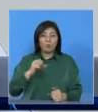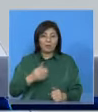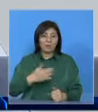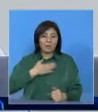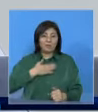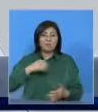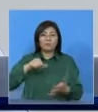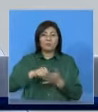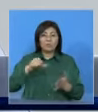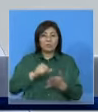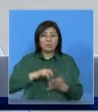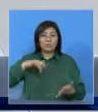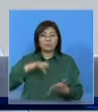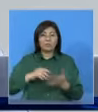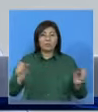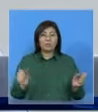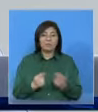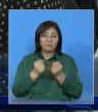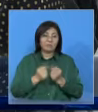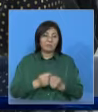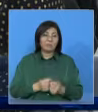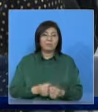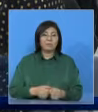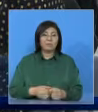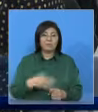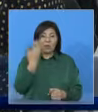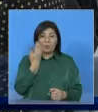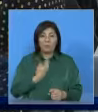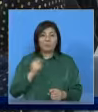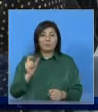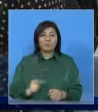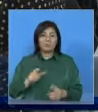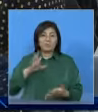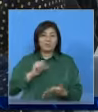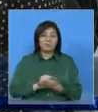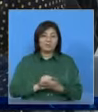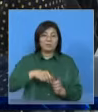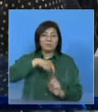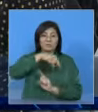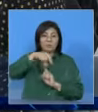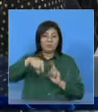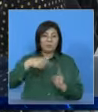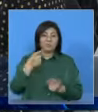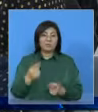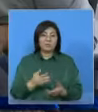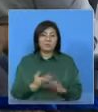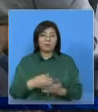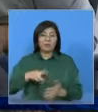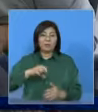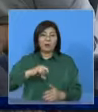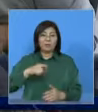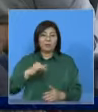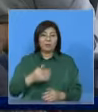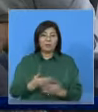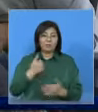активным участником Центра поддержки парализованных граждан. Кроме того, занимается предпринимательством. По словам Маргулана, в прошлом